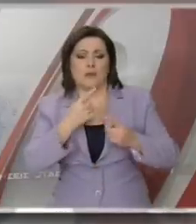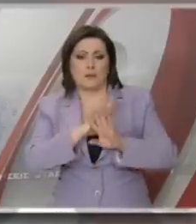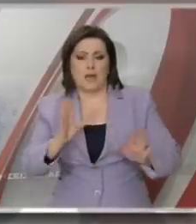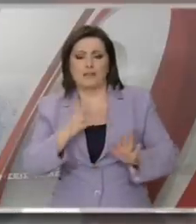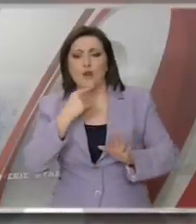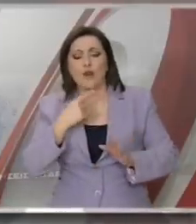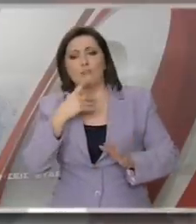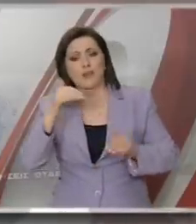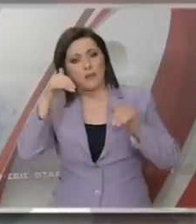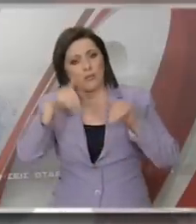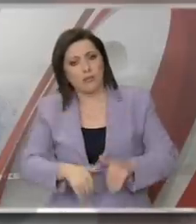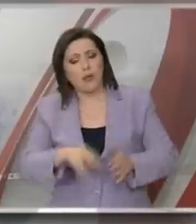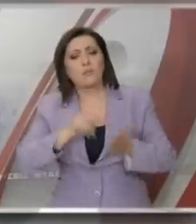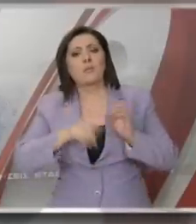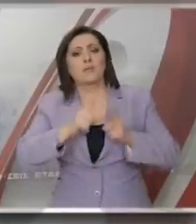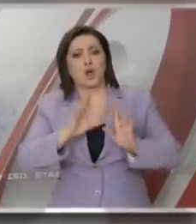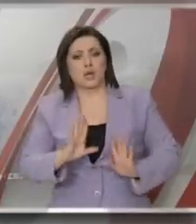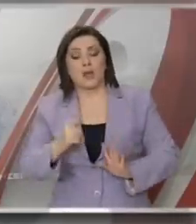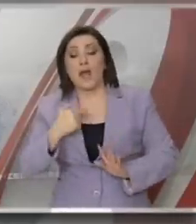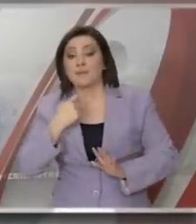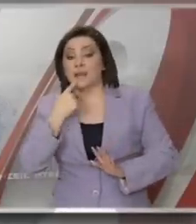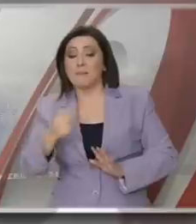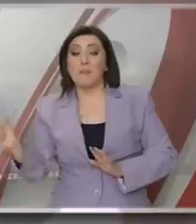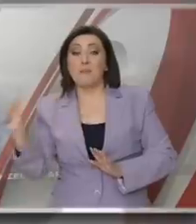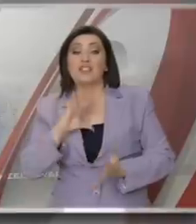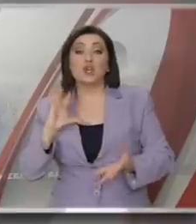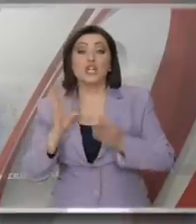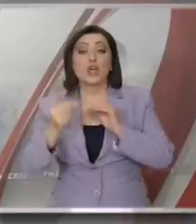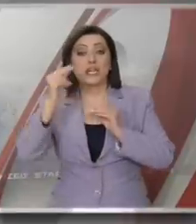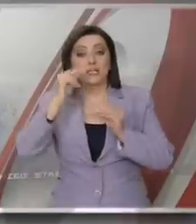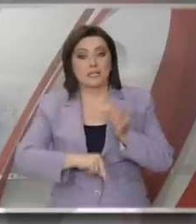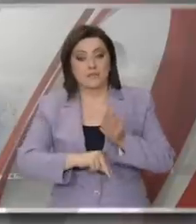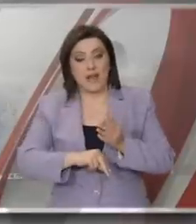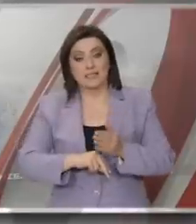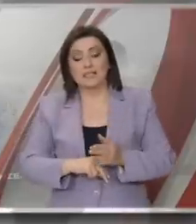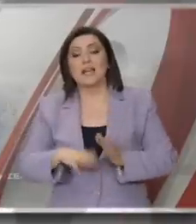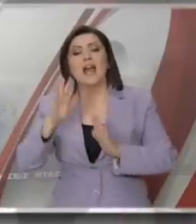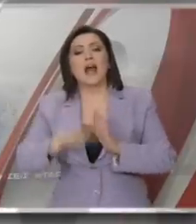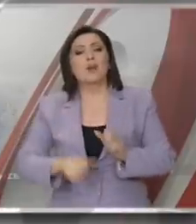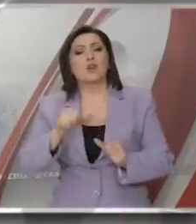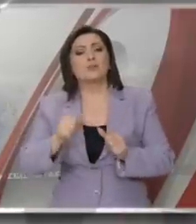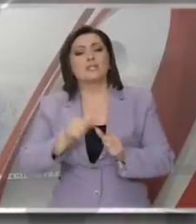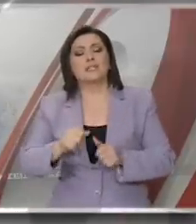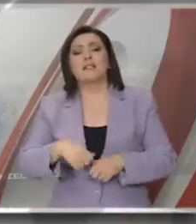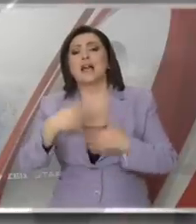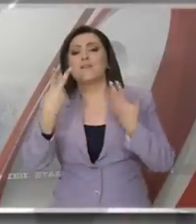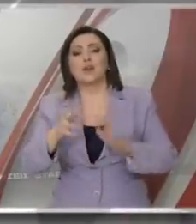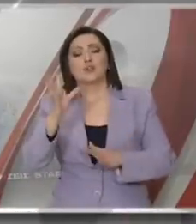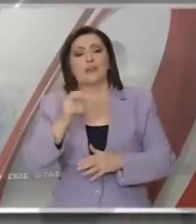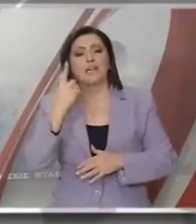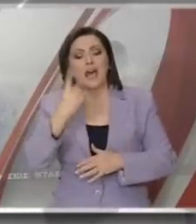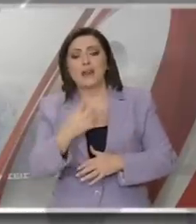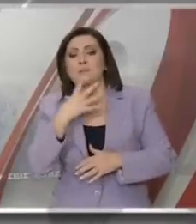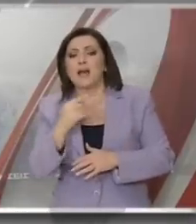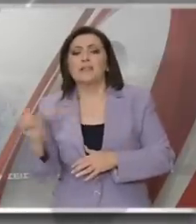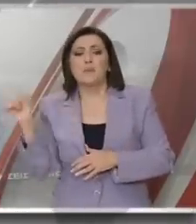λέμε ότι θα επανέλθουν οι συλλογικές συμβάσεις θα επανέλθει ο κατώτατος μισθός στα 751 θα επανέλθει η δημοκρατία σε αυτό τον τόπο θα μπορούν οι